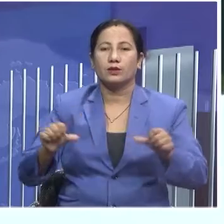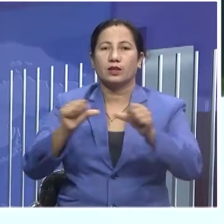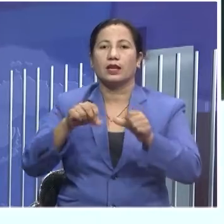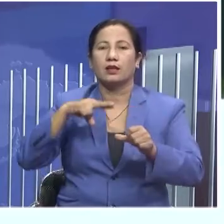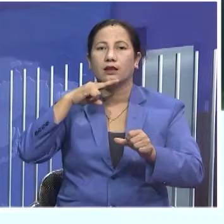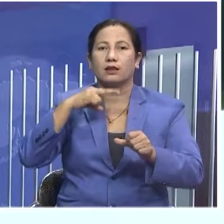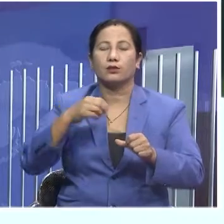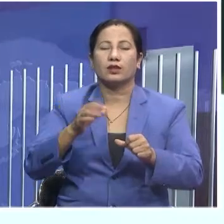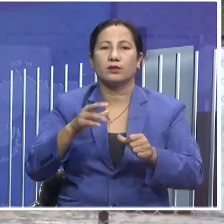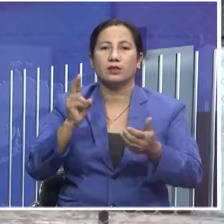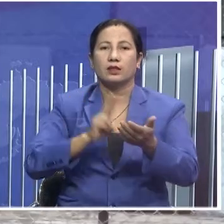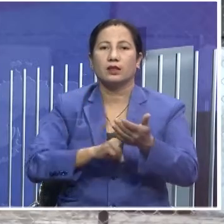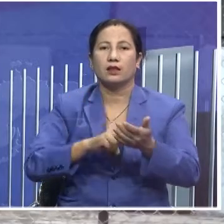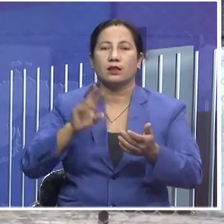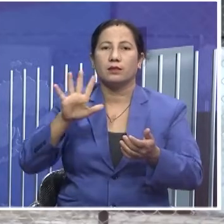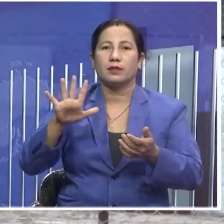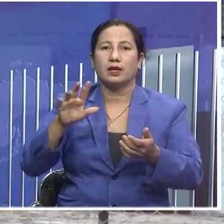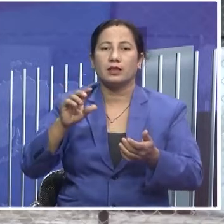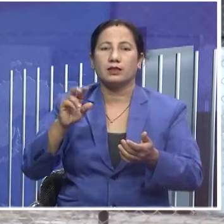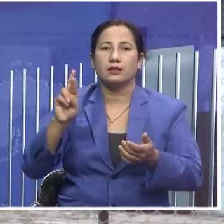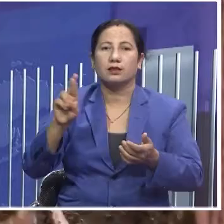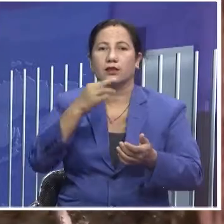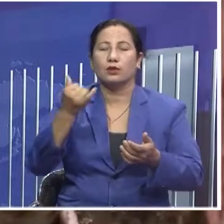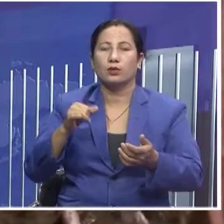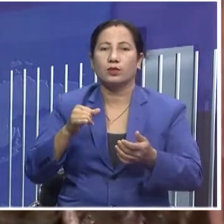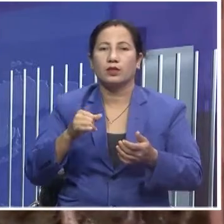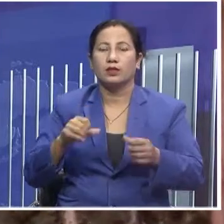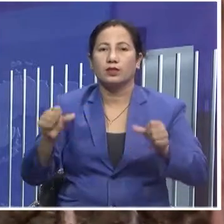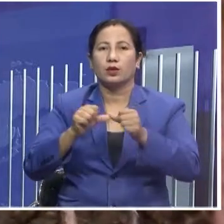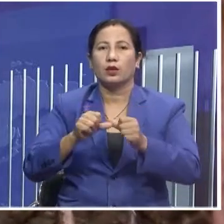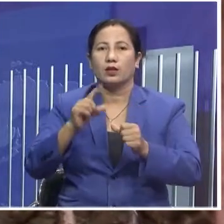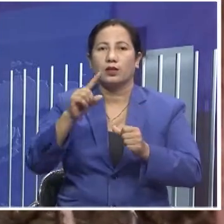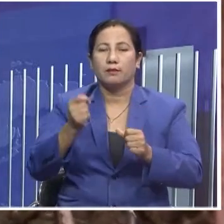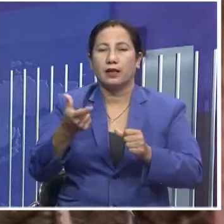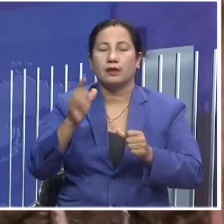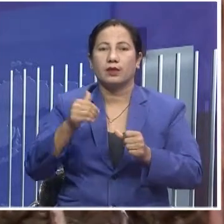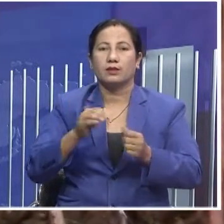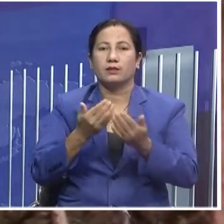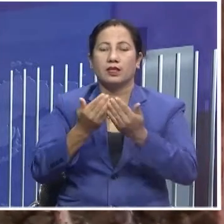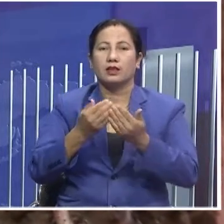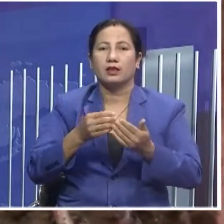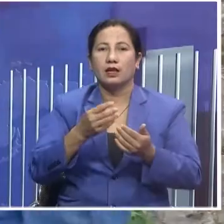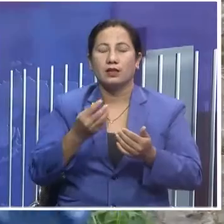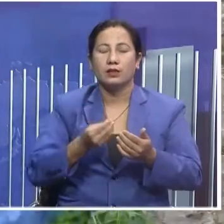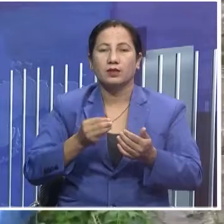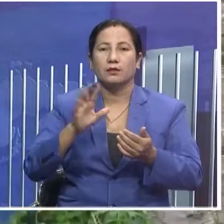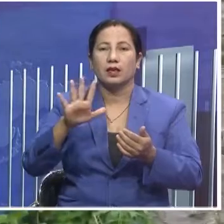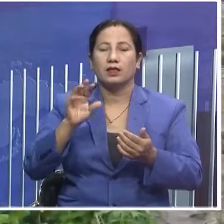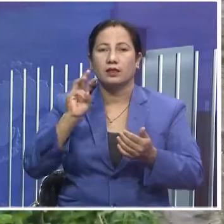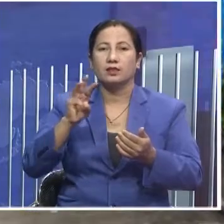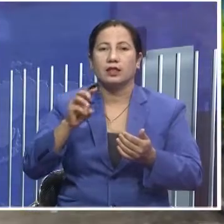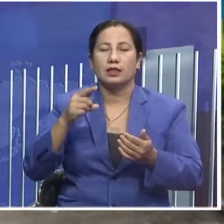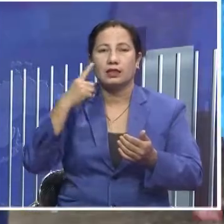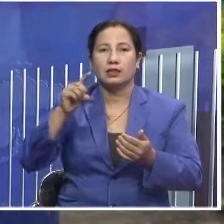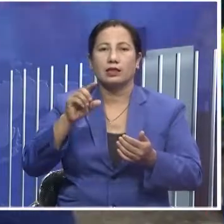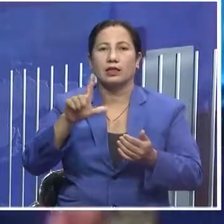थप 5 रोपनी जग्गा स्कुलले भाडामा लिएको छ। विद्यार्थीलाई कम्तीमा 5,000 देखि 1,00,000 रुपियाँसम्म ऋण दिने